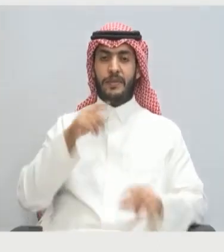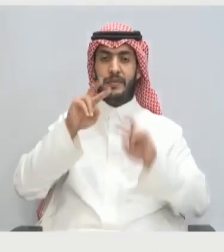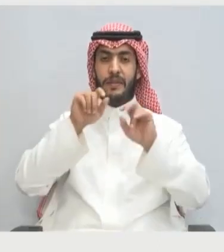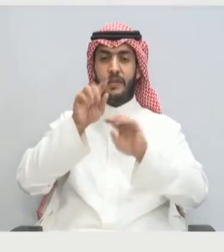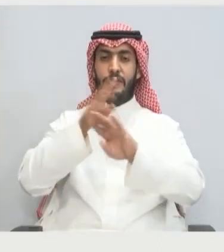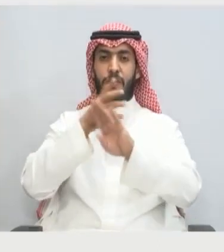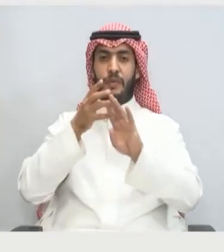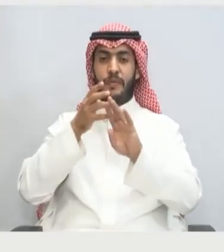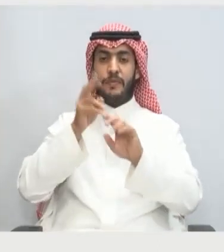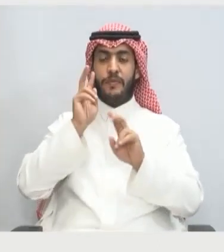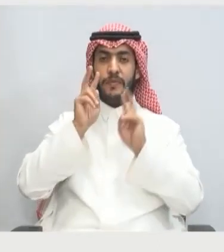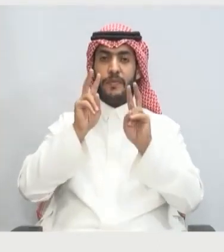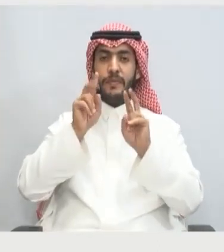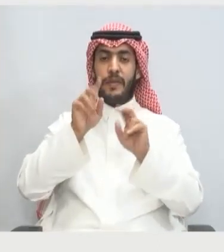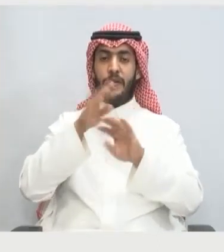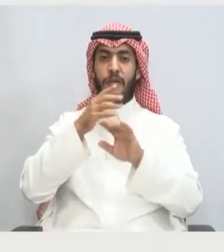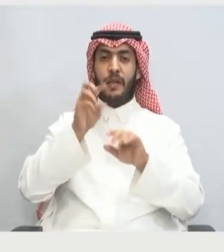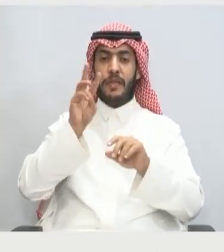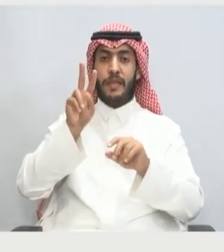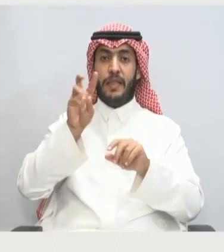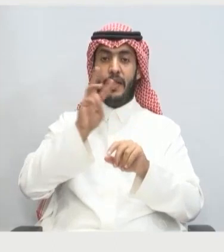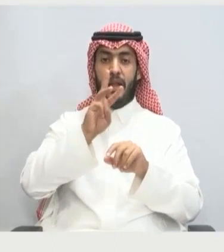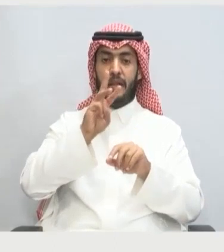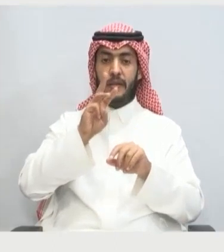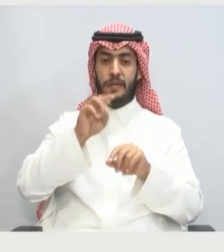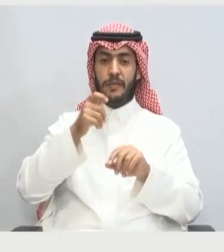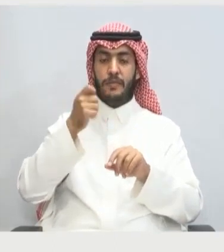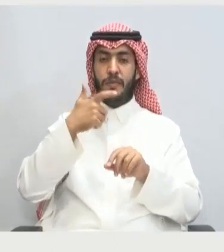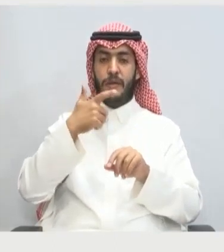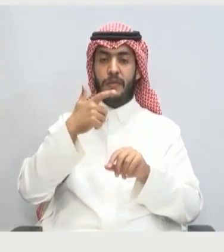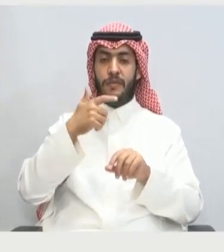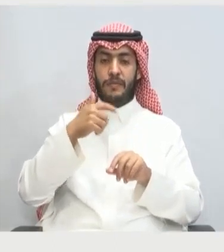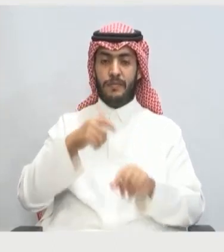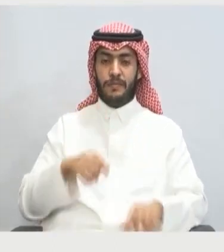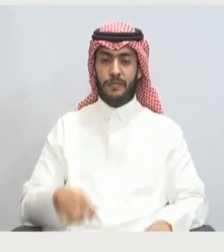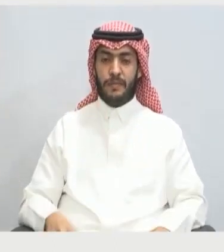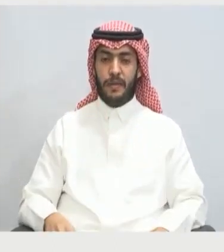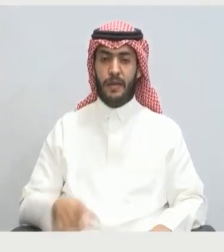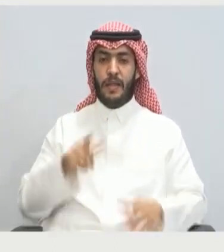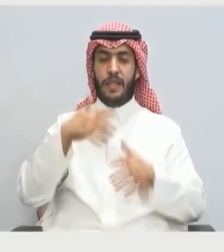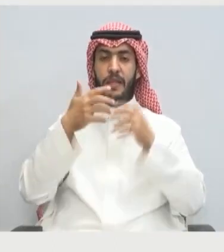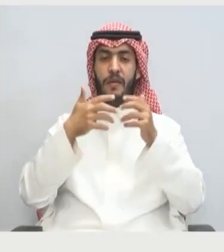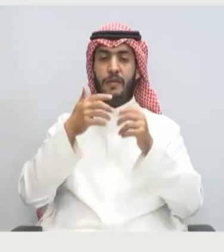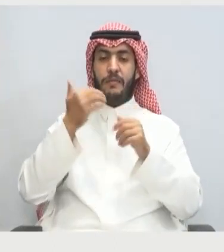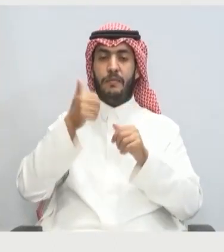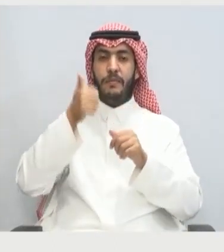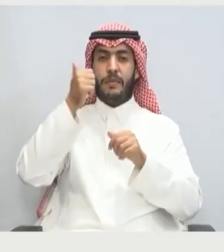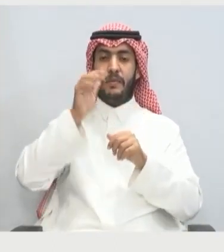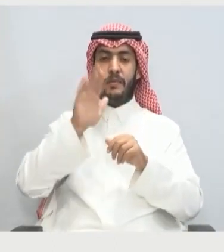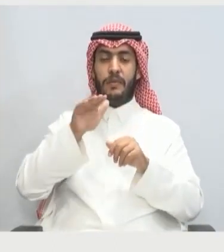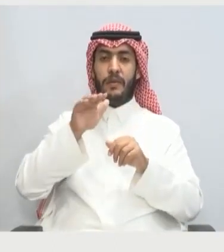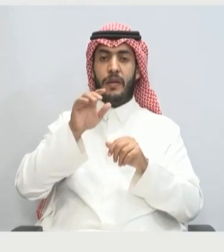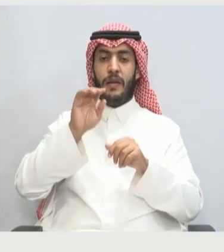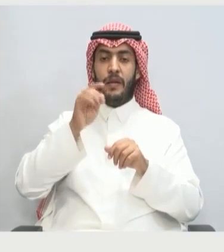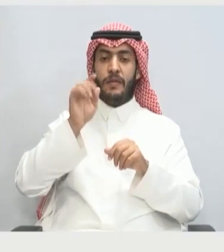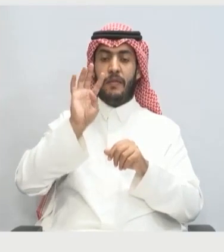هذا الجدول لاحظ معي الجدول اثنين ثلاثه بيانات السرعات الابتدائيه للتفاعل هذا هو التفاعل ماذا يوجد لدي يوجد لدي